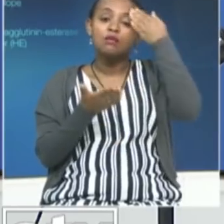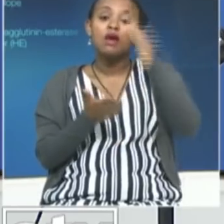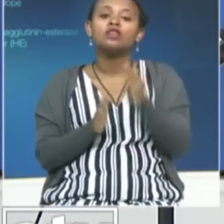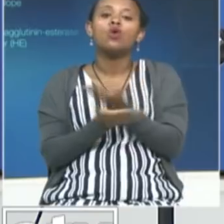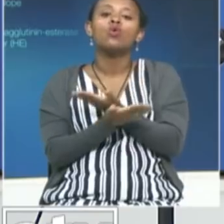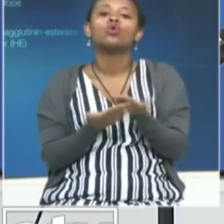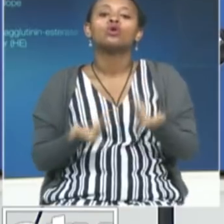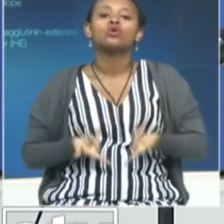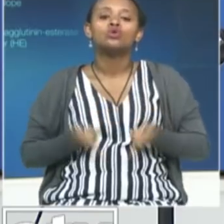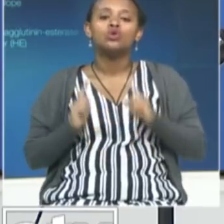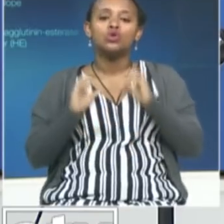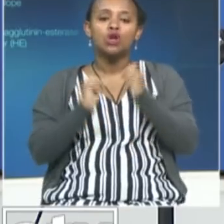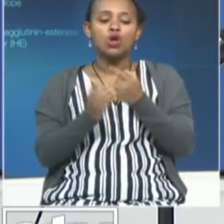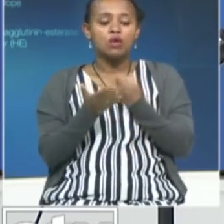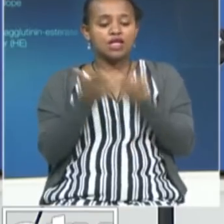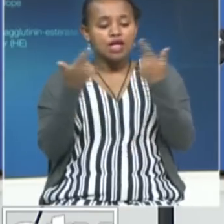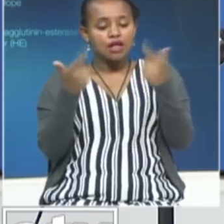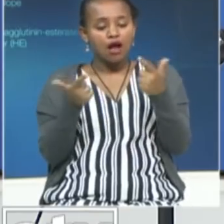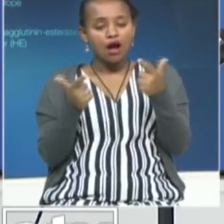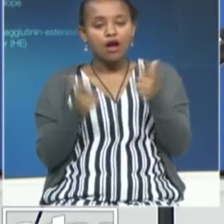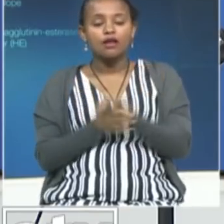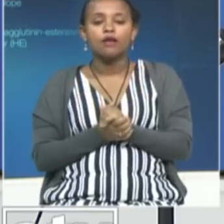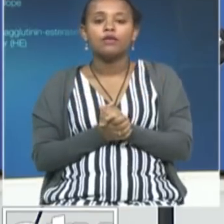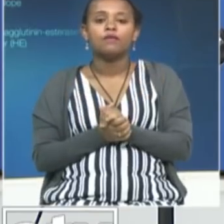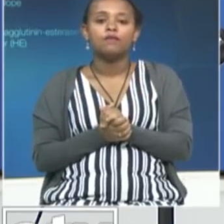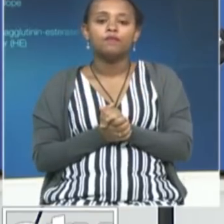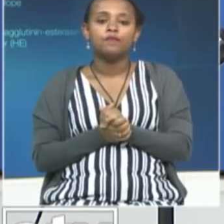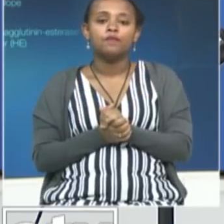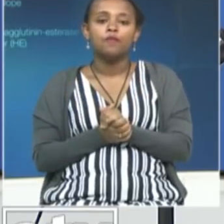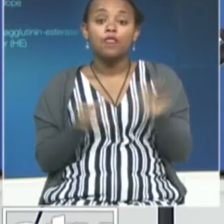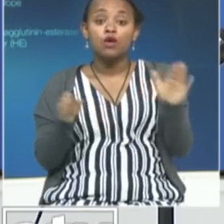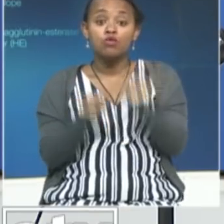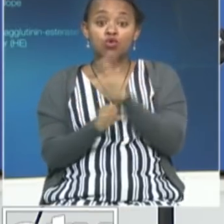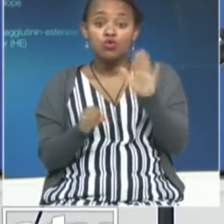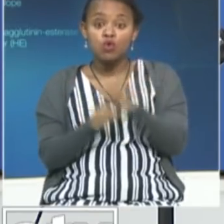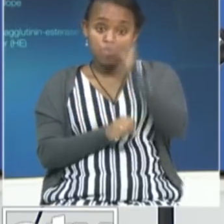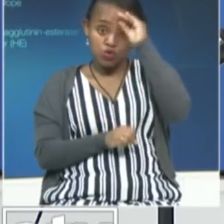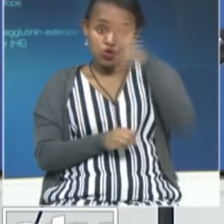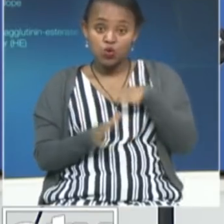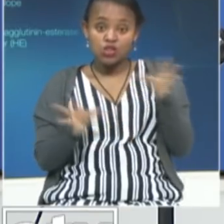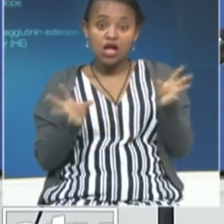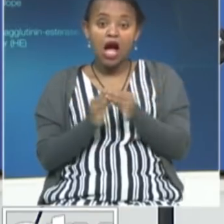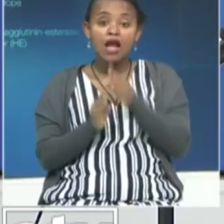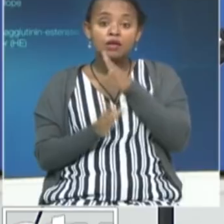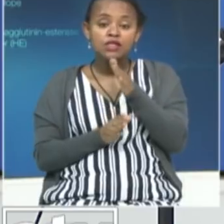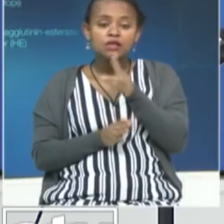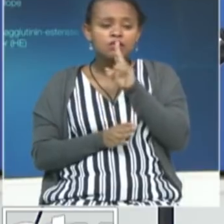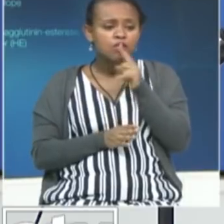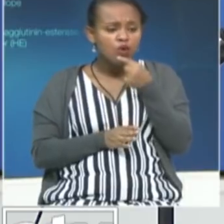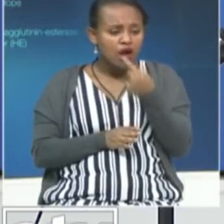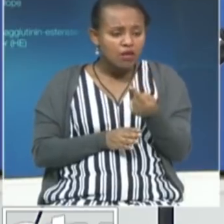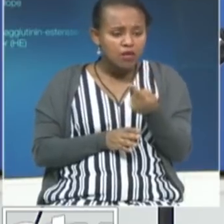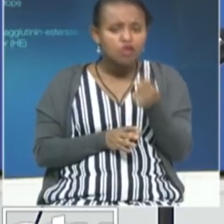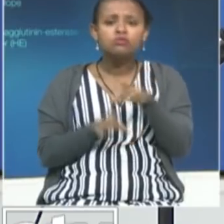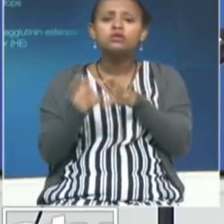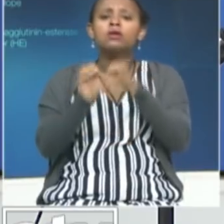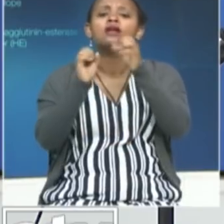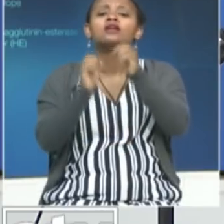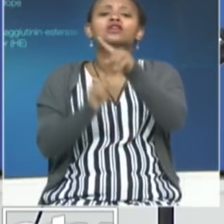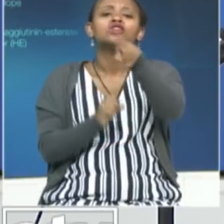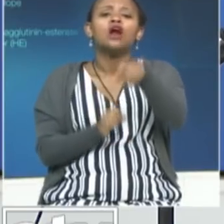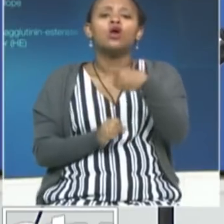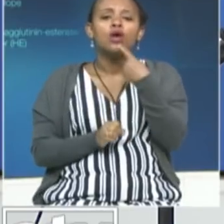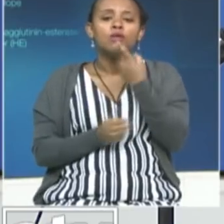ሊኖሩ ይችላሉ እና በእንደዚህ አይነት አጋጣሚ ሙሉ ለሙሉ ሰዎች አለመሰብሰብ ነው ያለባቸው ወይስ ምን ማድረግ ይችላሉ